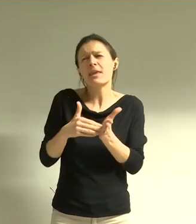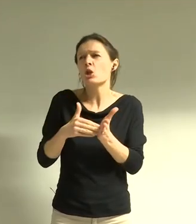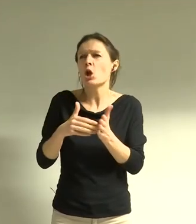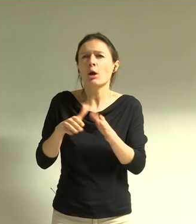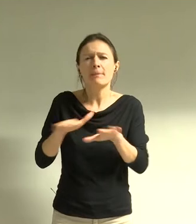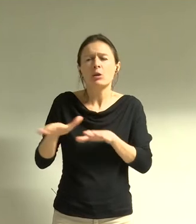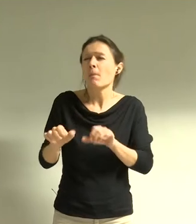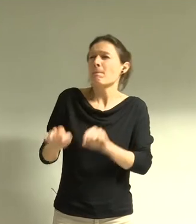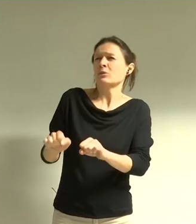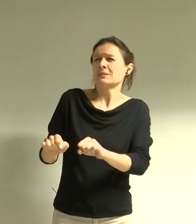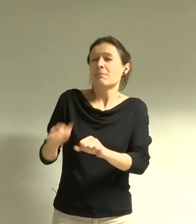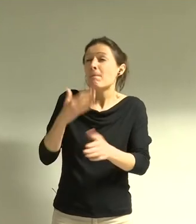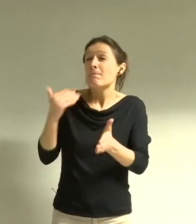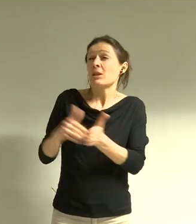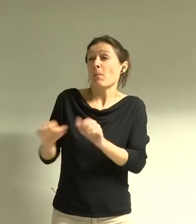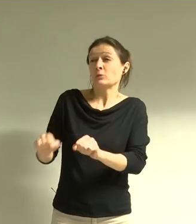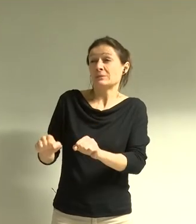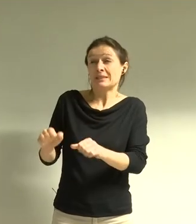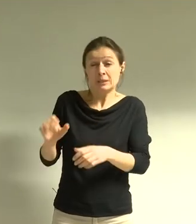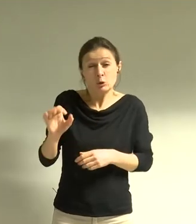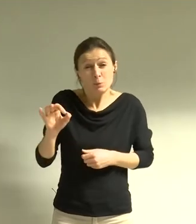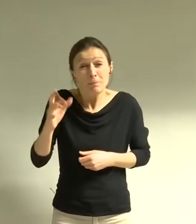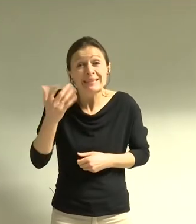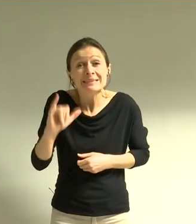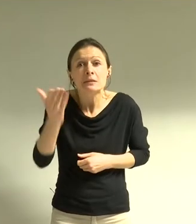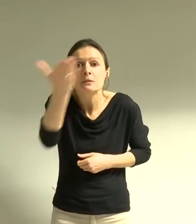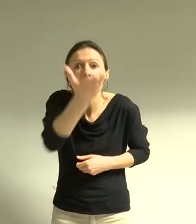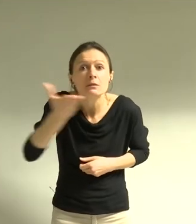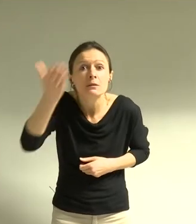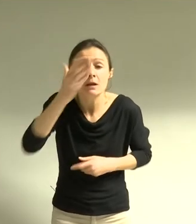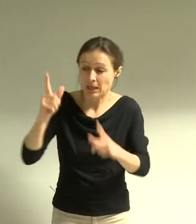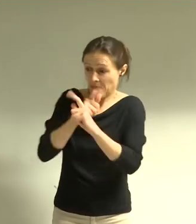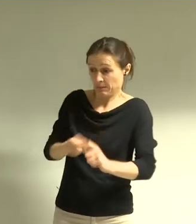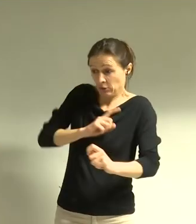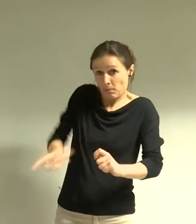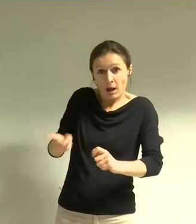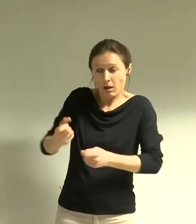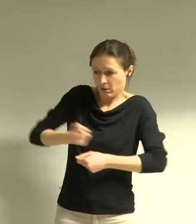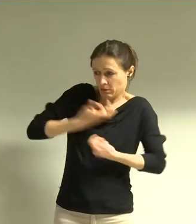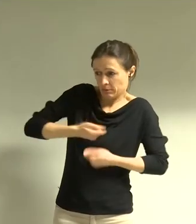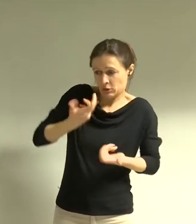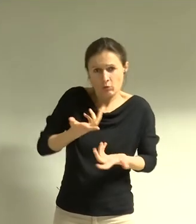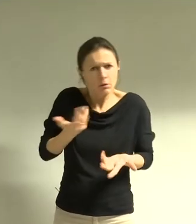ce qui le met en place sont dans l'incapacité de respecter le résultat de son expression démocratique